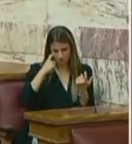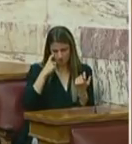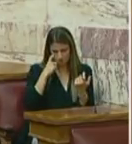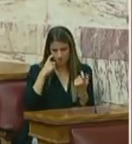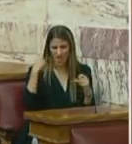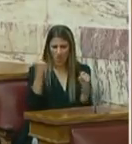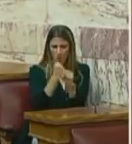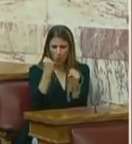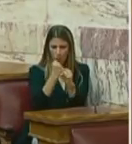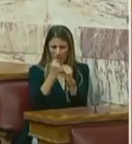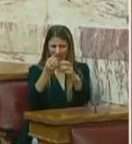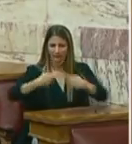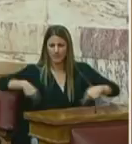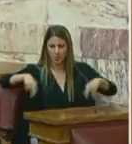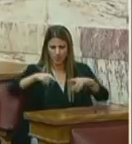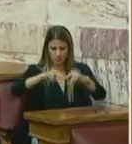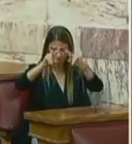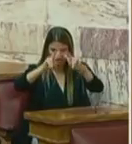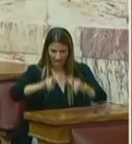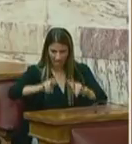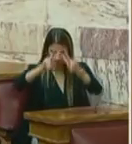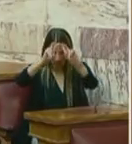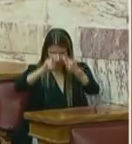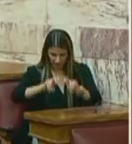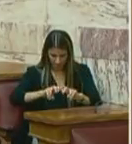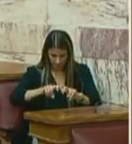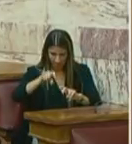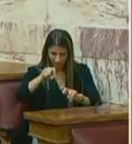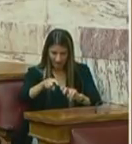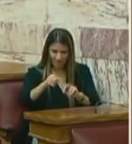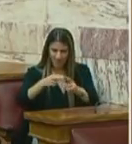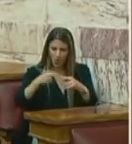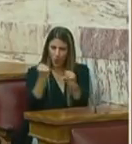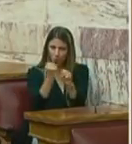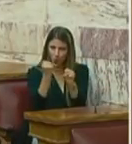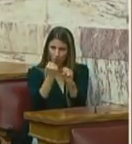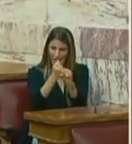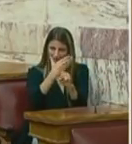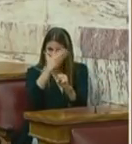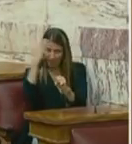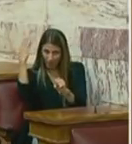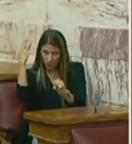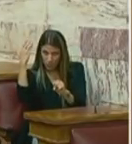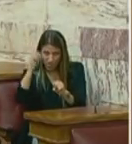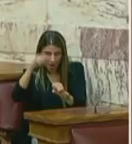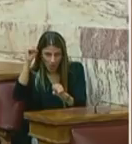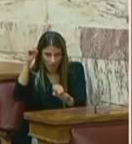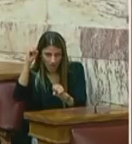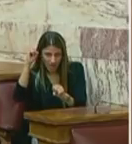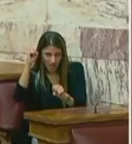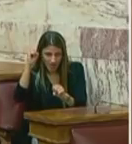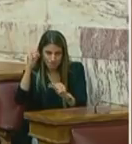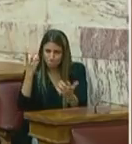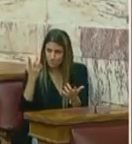ερευνούμε και να μην κουκουλώνουμε το σκάνδαλο των σκανδάλων? Αυτό είναι θεσμική